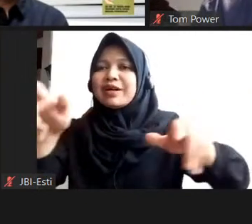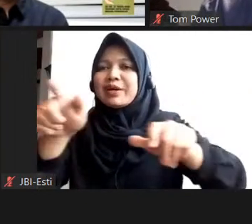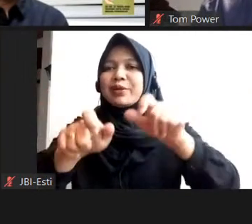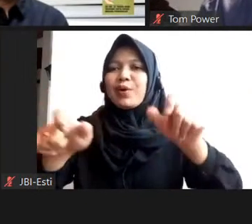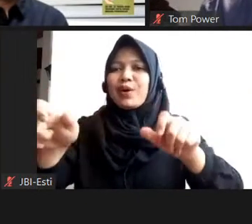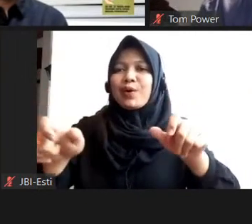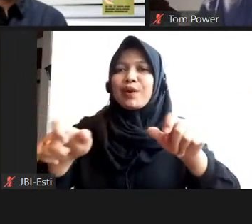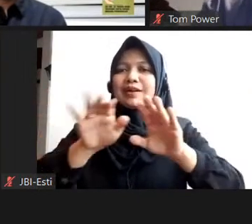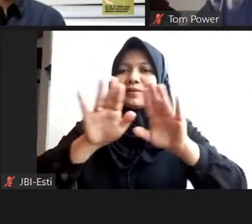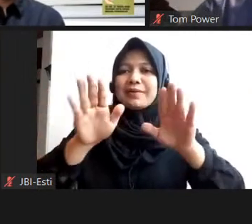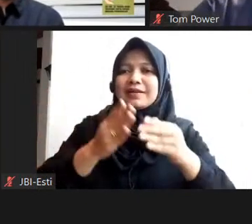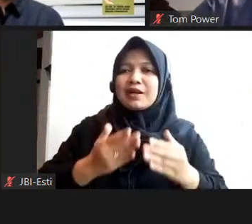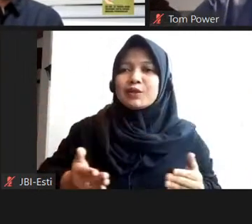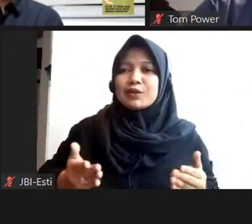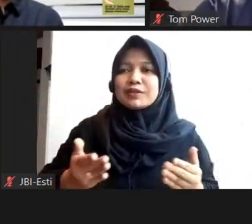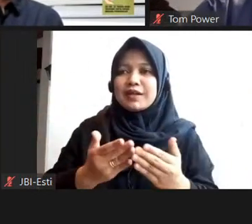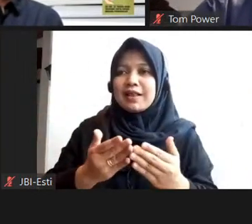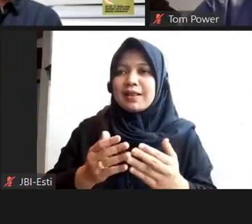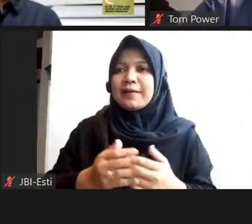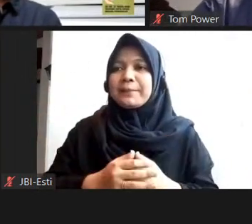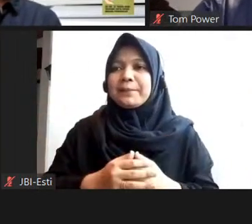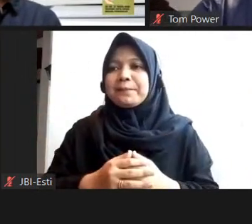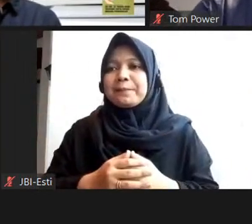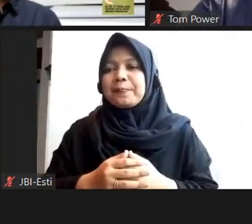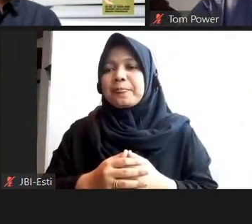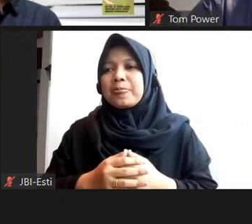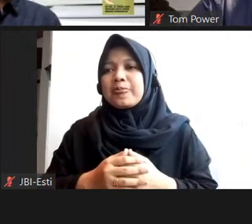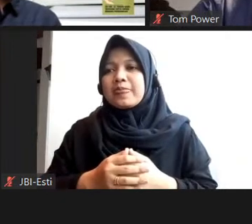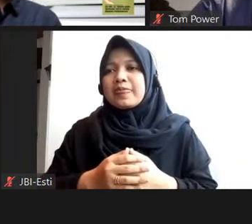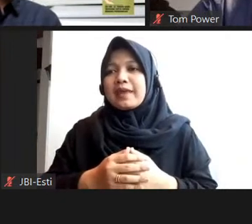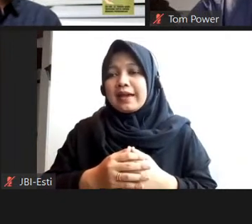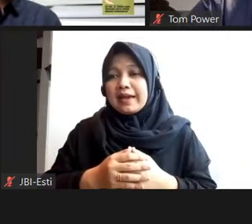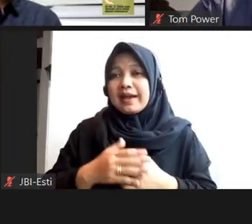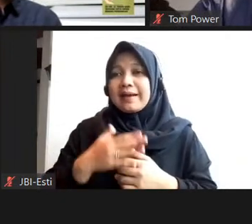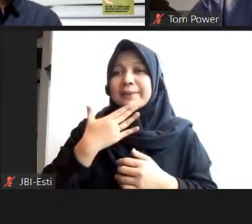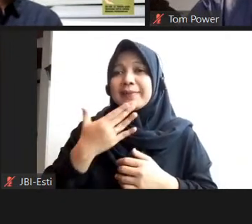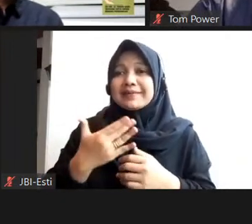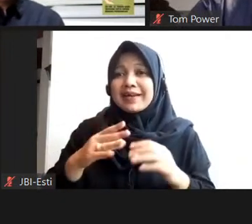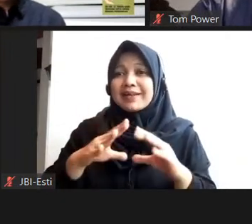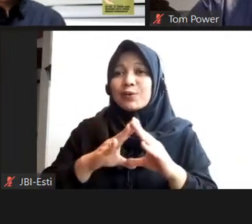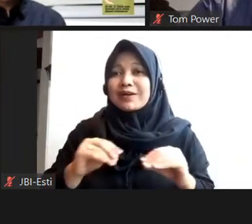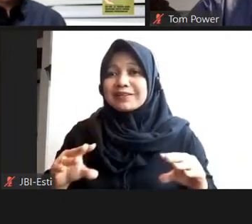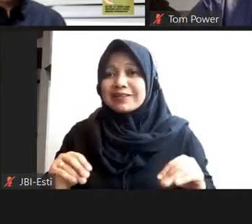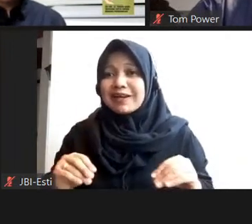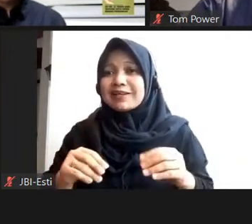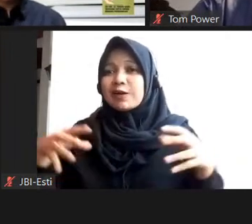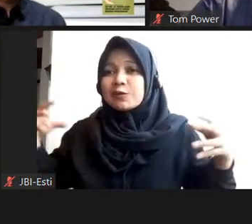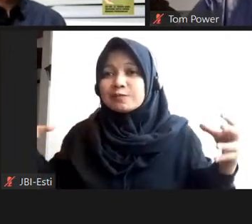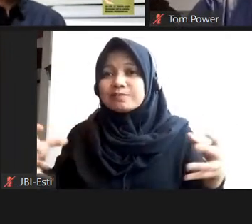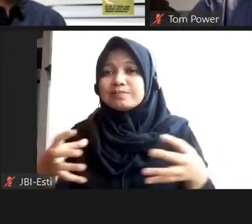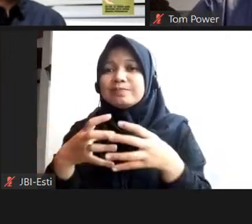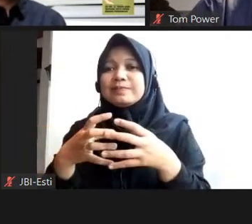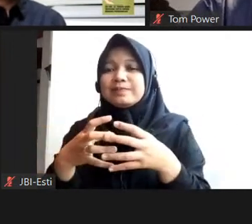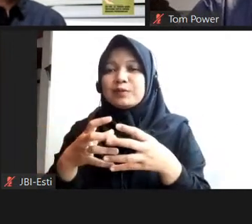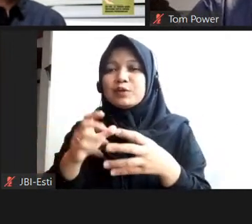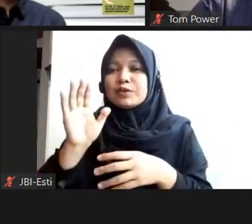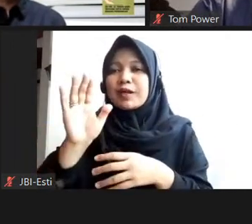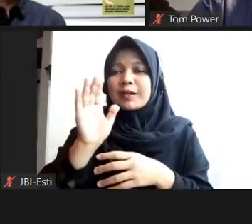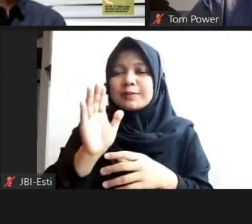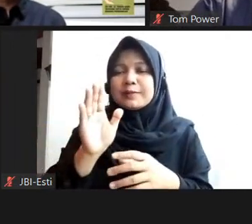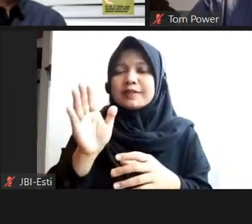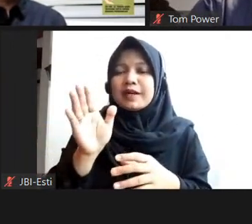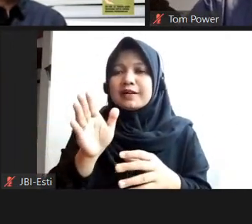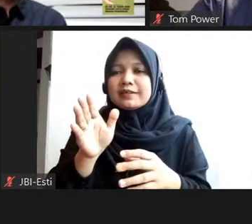tetapi mereka bekerja secara kolektif ya, untuk bisa mempengaruhi opini terhadap satu peristiwa.